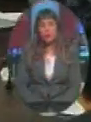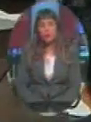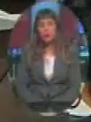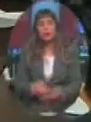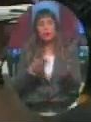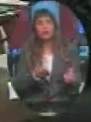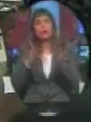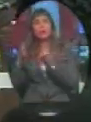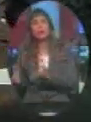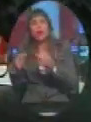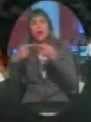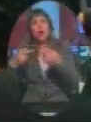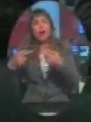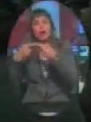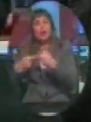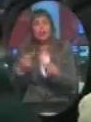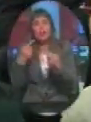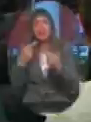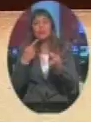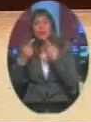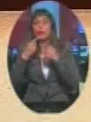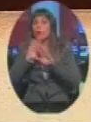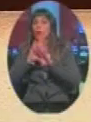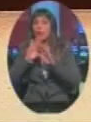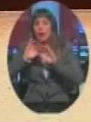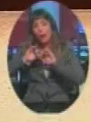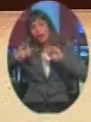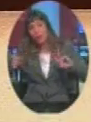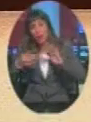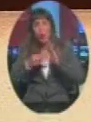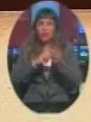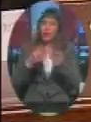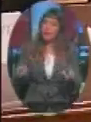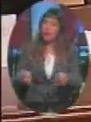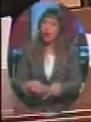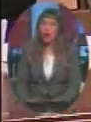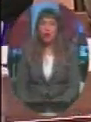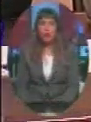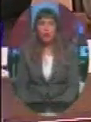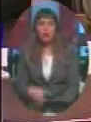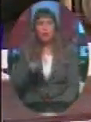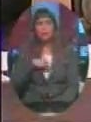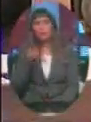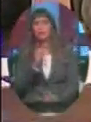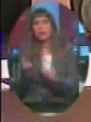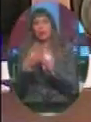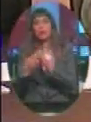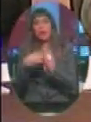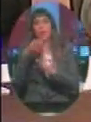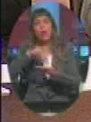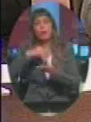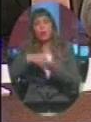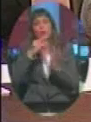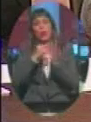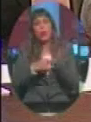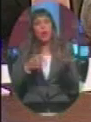הכנסת ניהול דיון ללא פוליטיקה היה נראה היום בלתי אפשרי. כיוון שלא הסכמנו להצטרף להחתמות ולחוק ההדחה, ראש